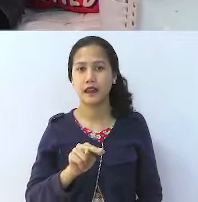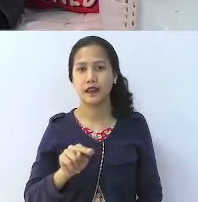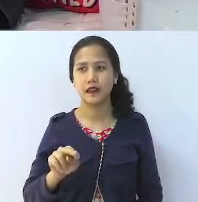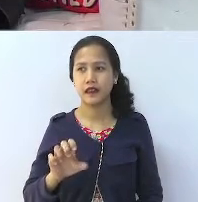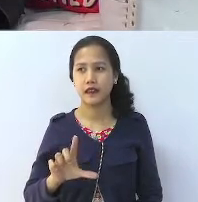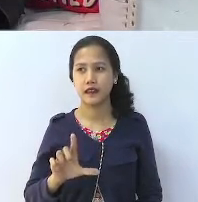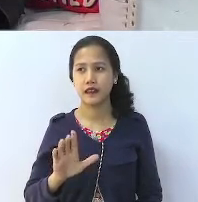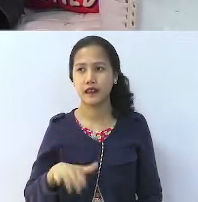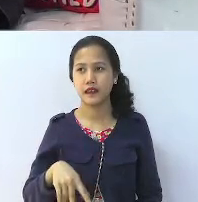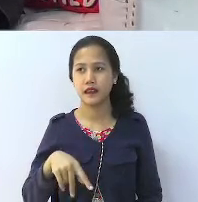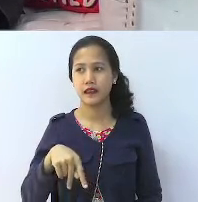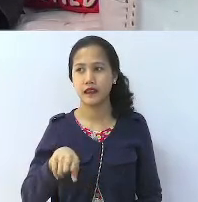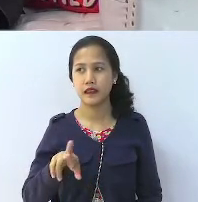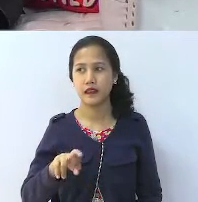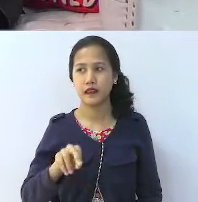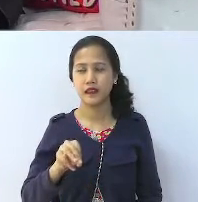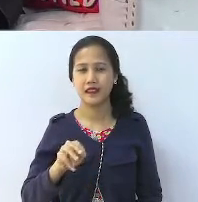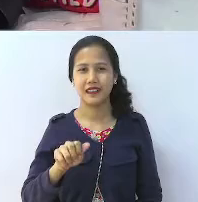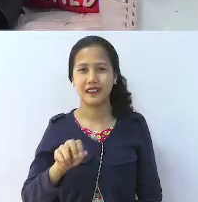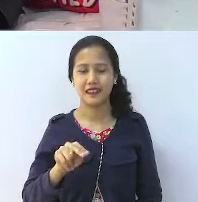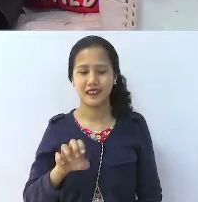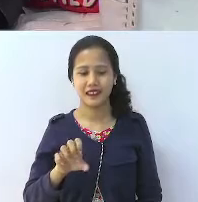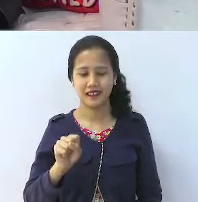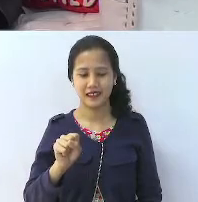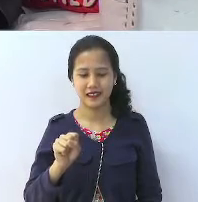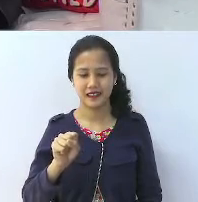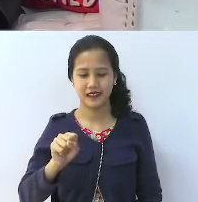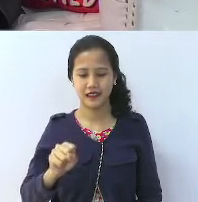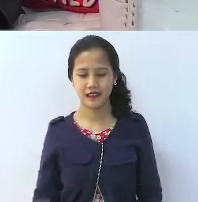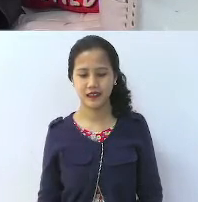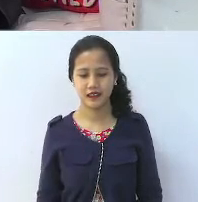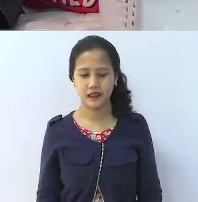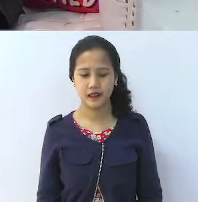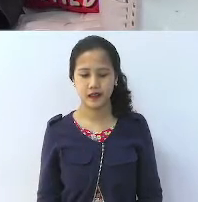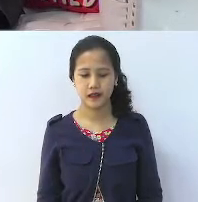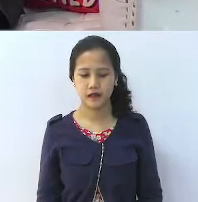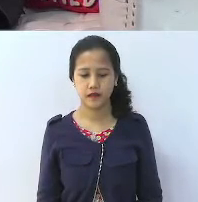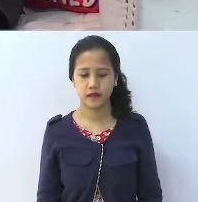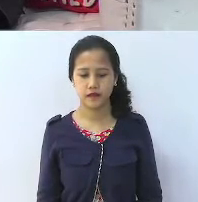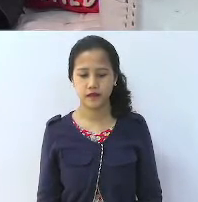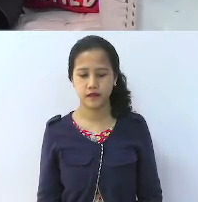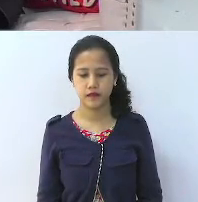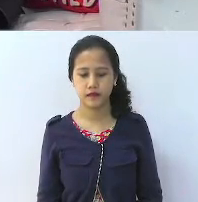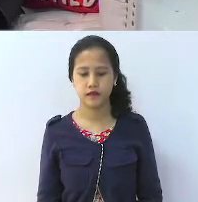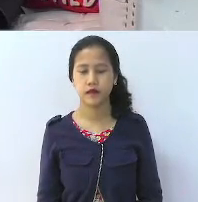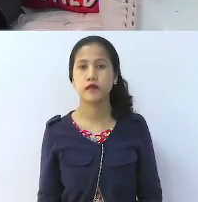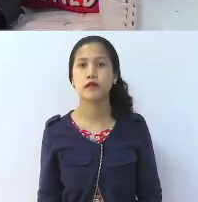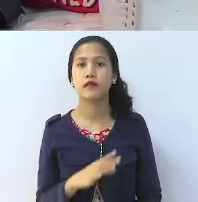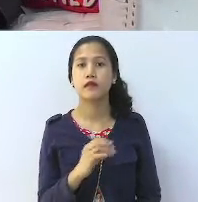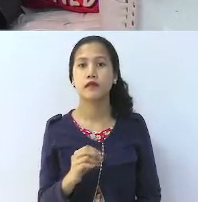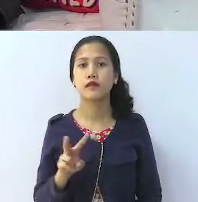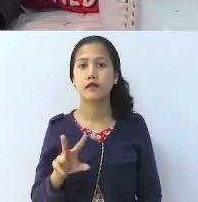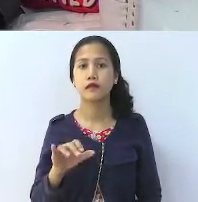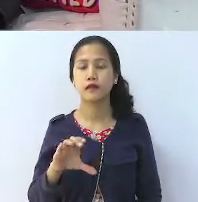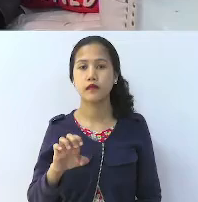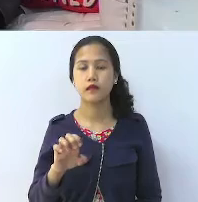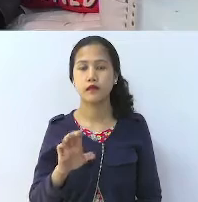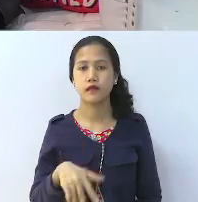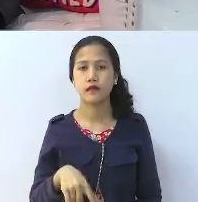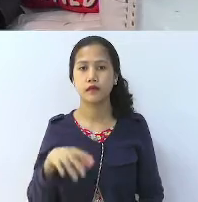nanalo? Ang congratulations nga pala sa ating El Presidente ng SBO. Walang iba kundi si Sir